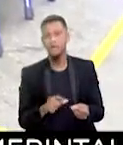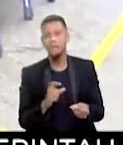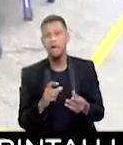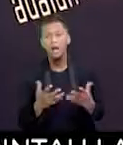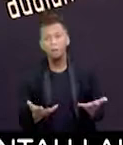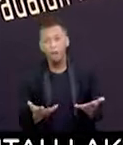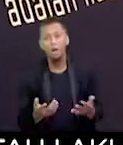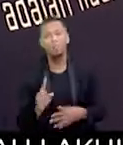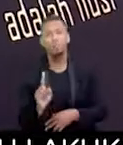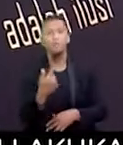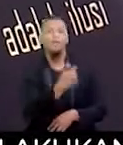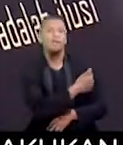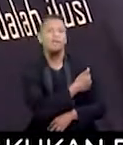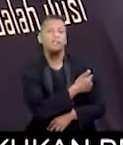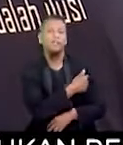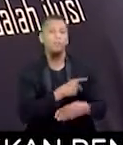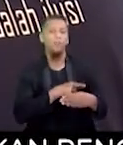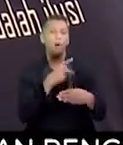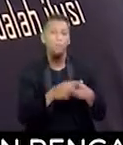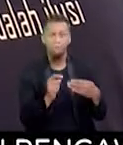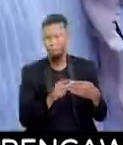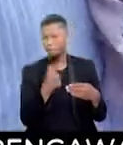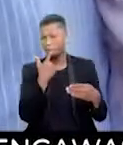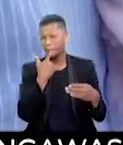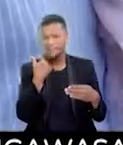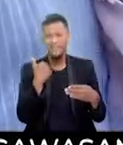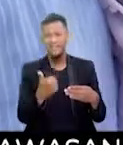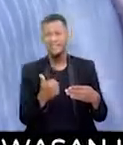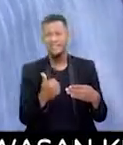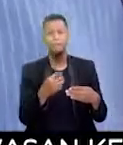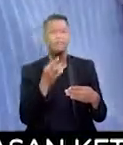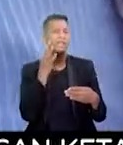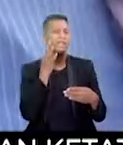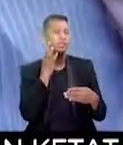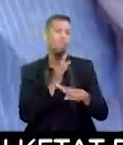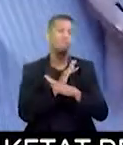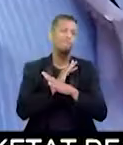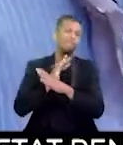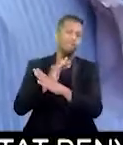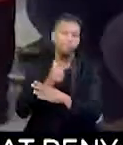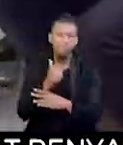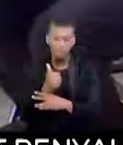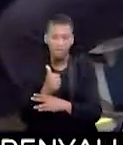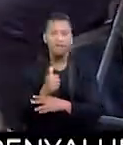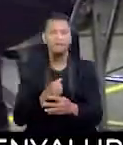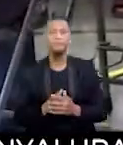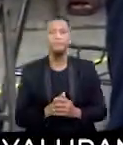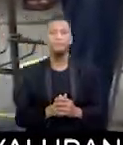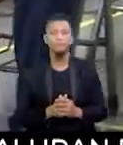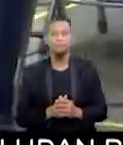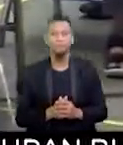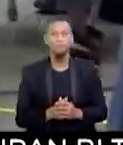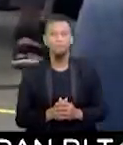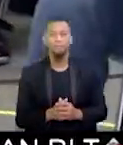satunya dengan program vaksinasi. Vaksin mampu mengurangi risiko saat seseorang terkonfirmasi positif coronavirus.